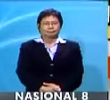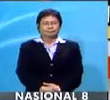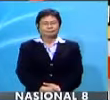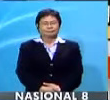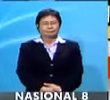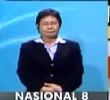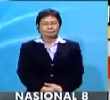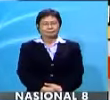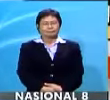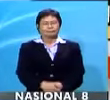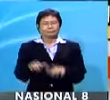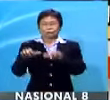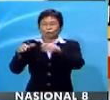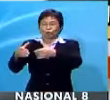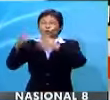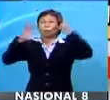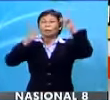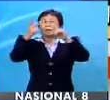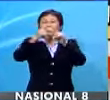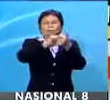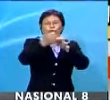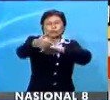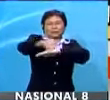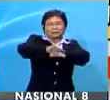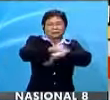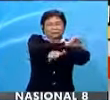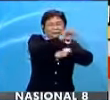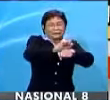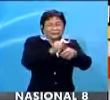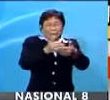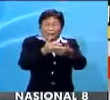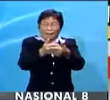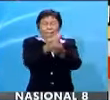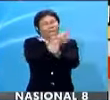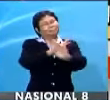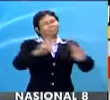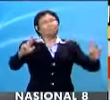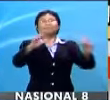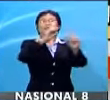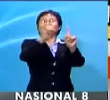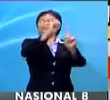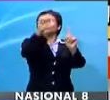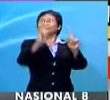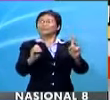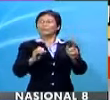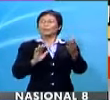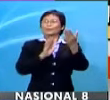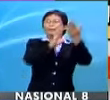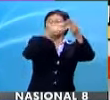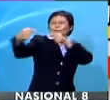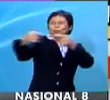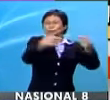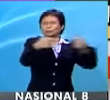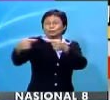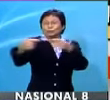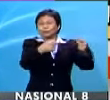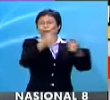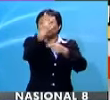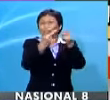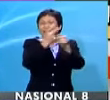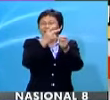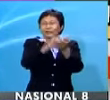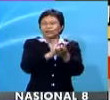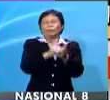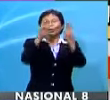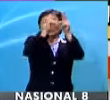kelab kontinjen Malaysia ke sukanan c Singapura kini hampir bersedia sepenuhnya untuk mengharungi temasha dui tahunan itu ini termasuk